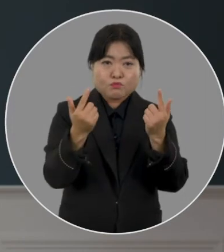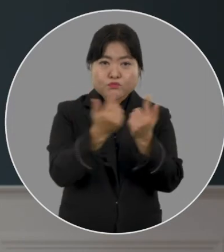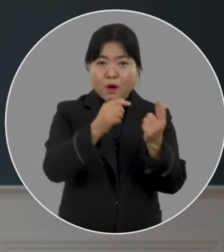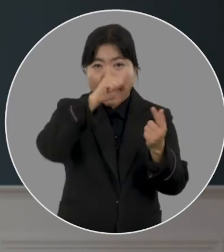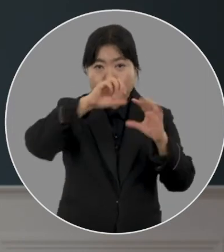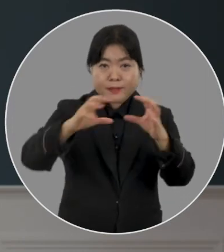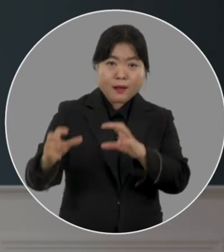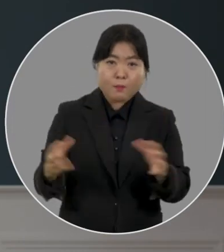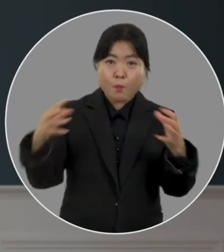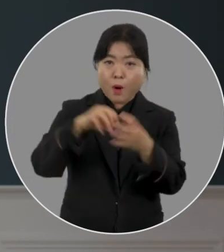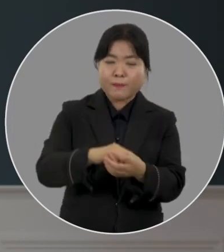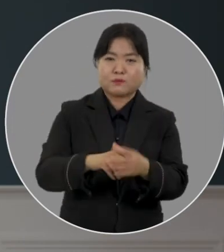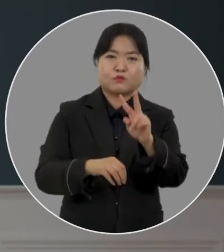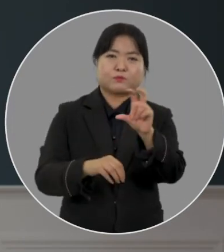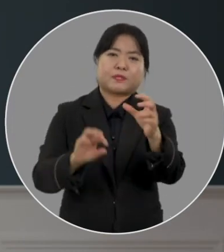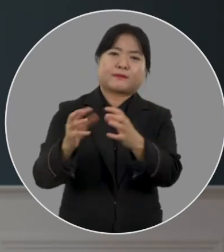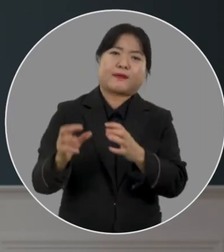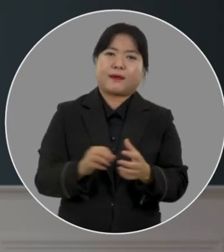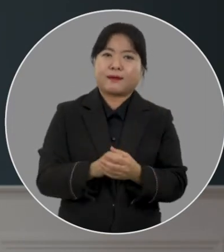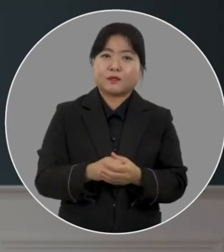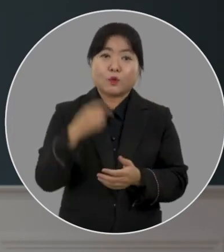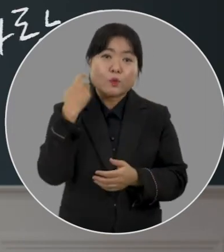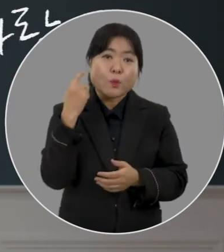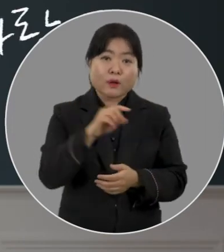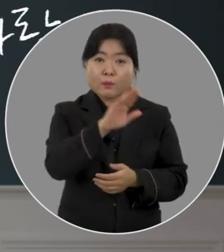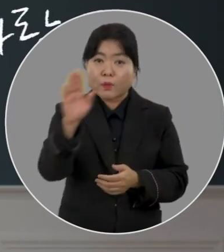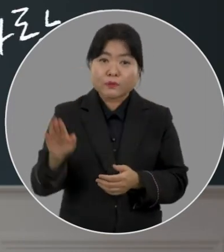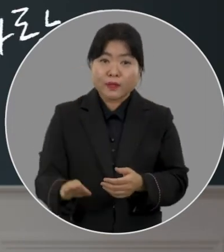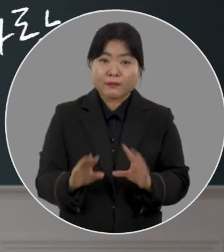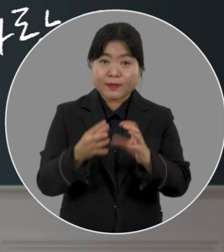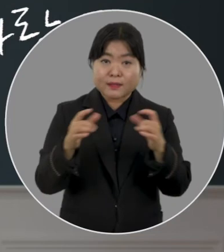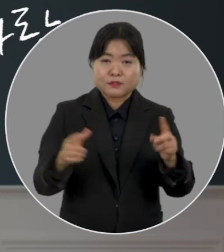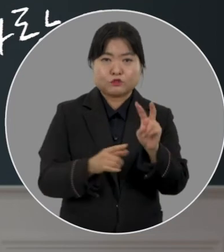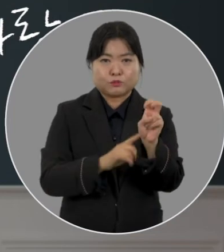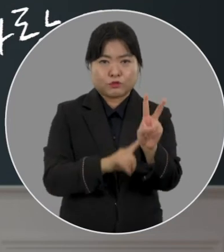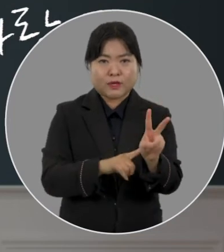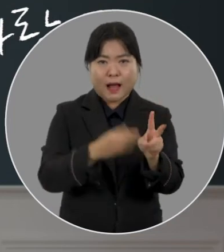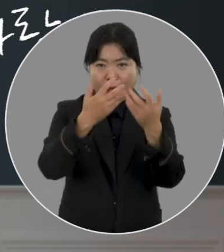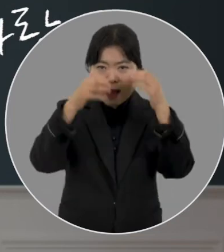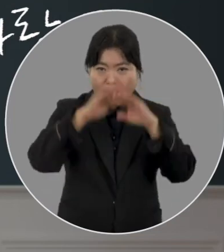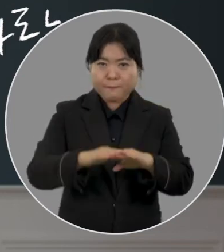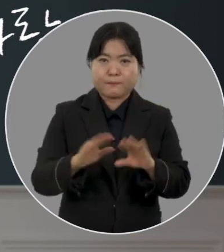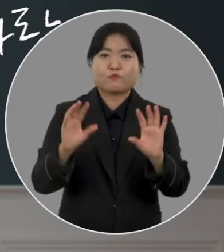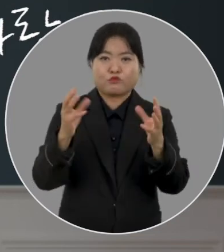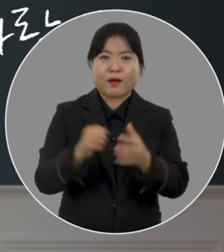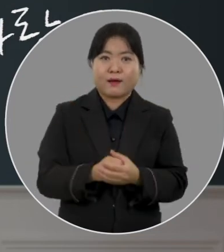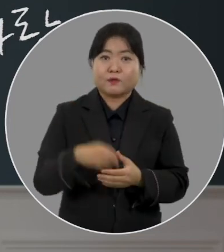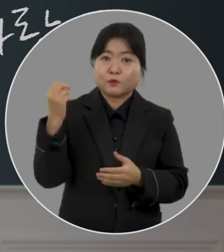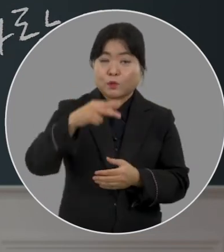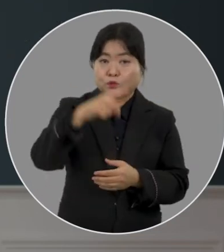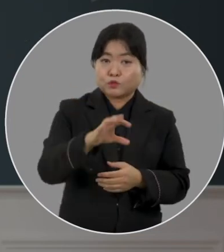포함해서 모두 25개 나라이고 이렇게 노랗게 표현된 나라들이 22개가 아랍 국가입니다.